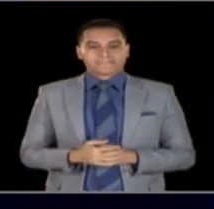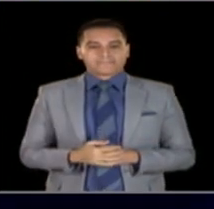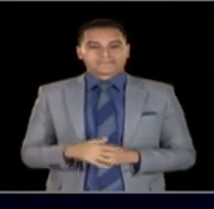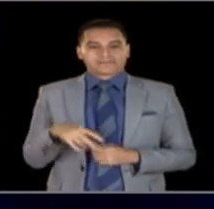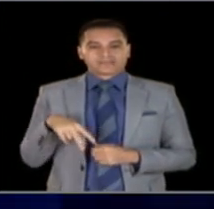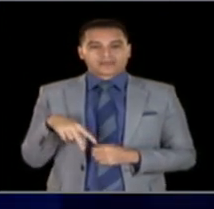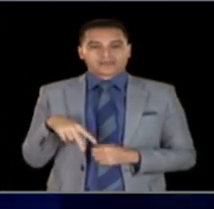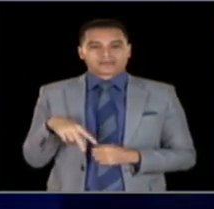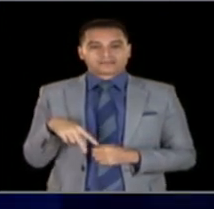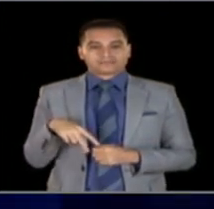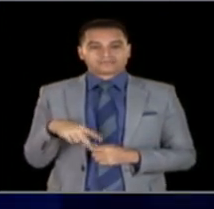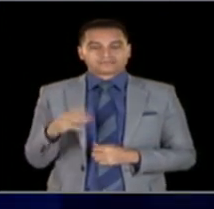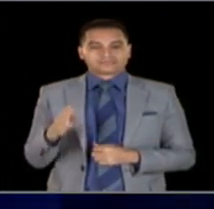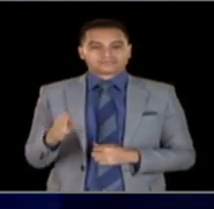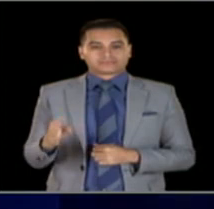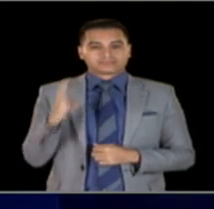تمانية. تمانية؟